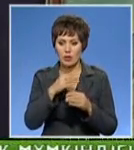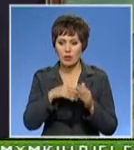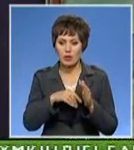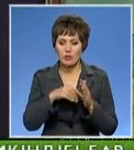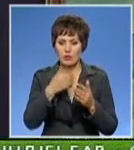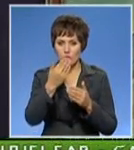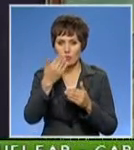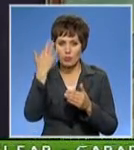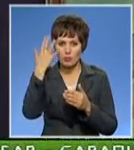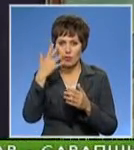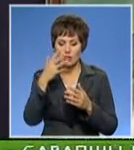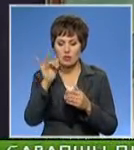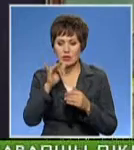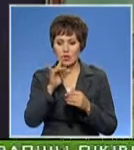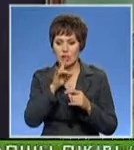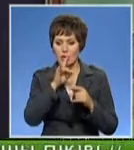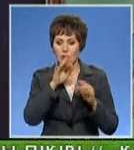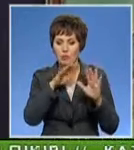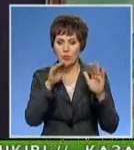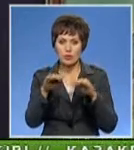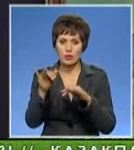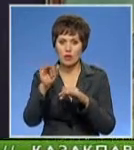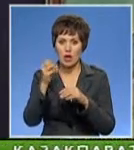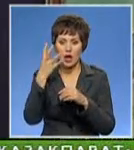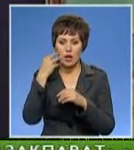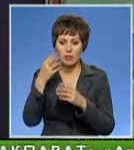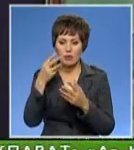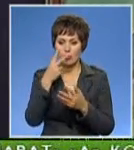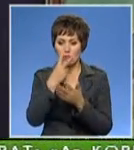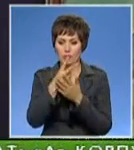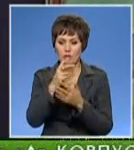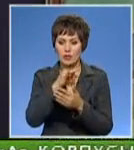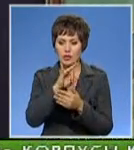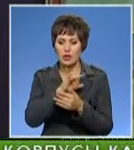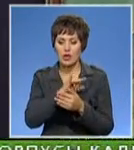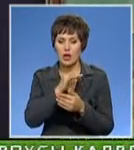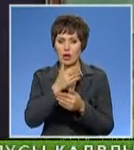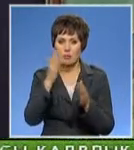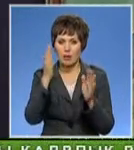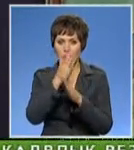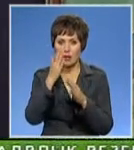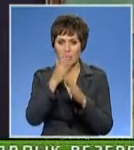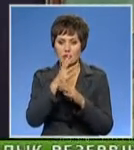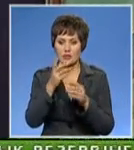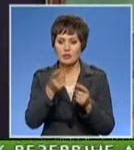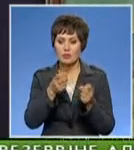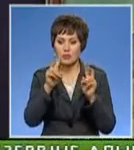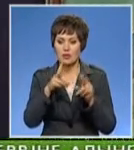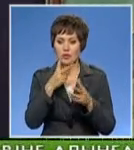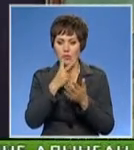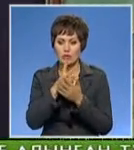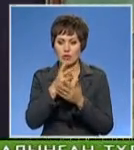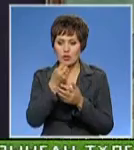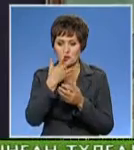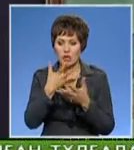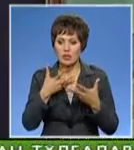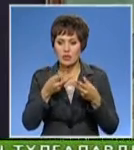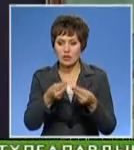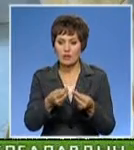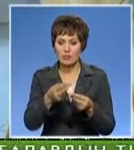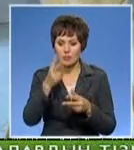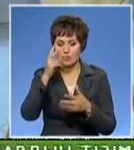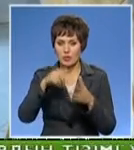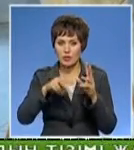арманым солтүстік мұзды мұхитты бейнелеу. Жалпы алматылық көрерменнің назарына мен табиғат пейзаждарын алып келдім. Жақсы әсер қалдырады деп